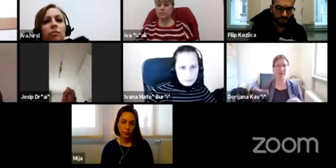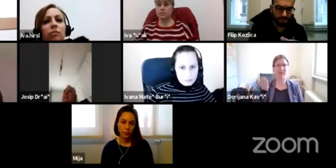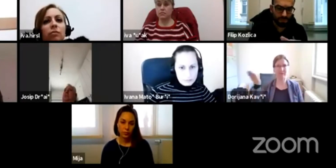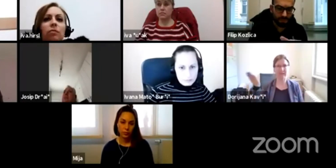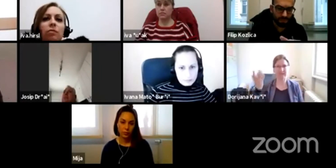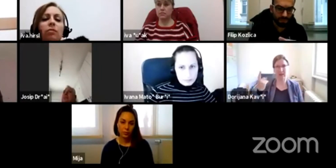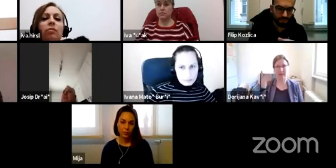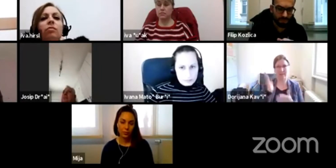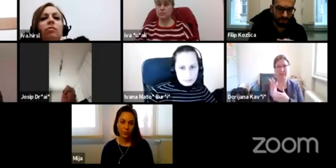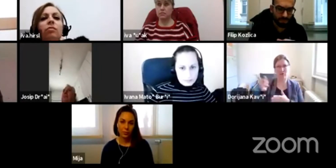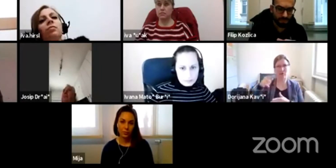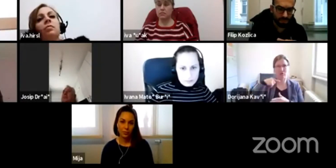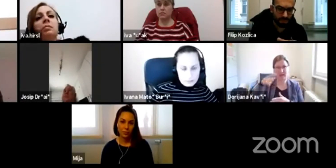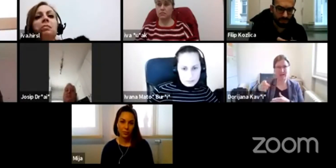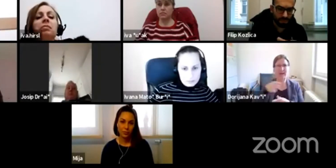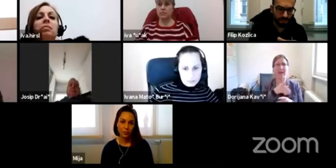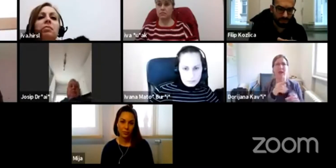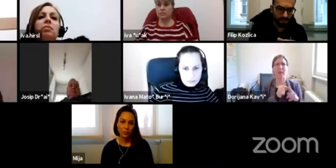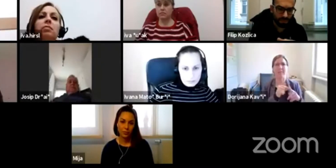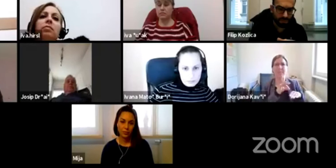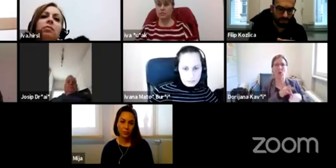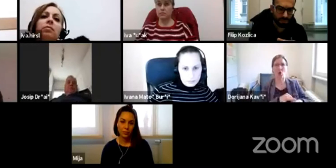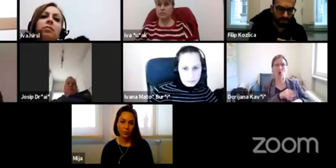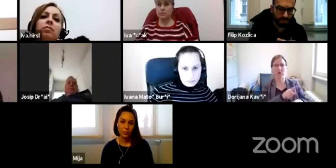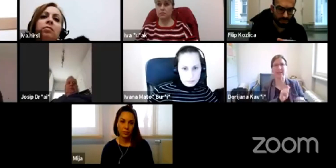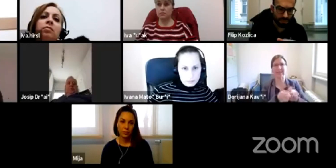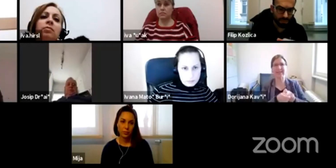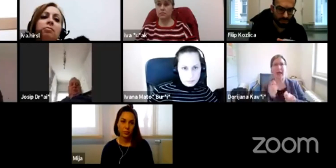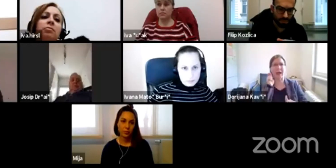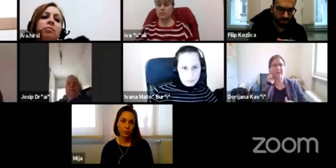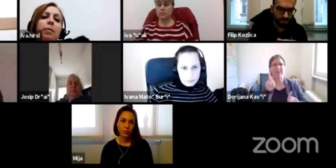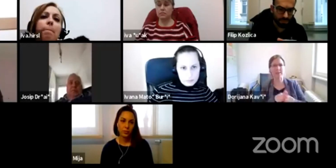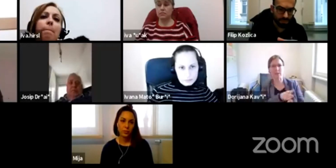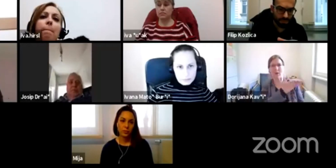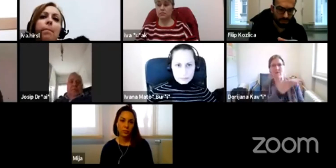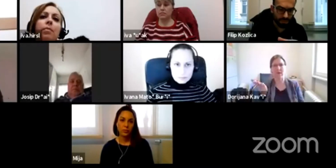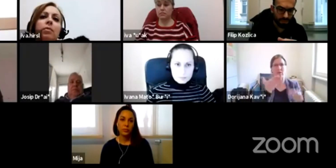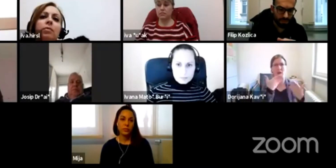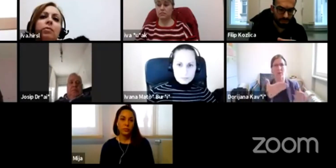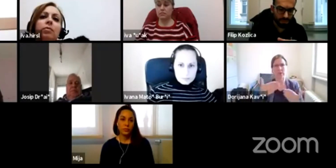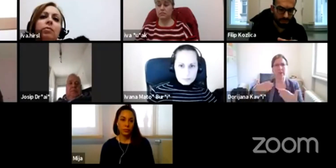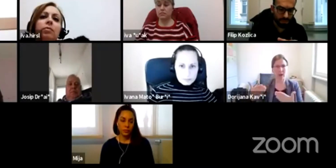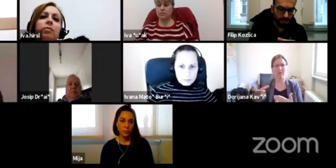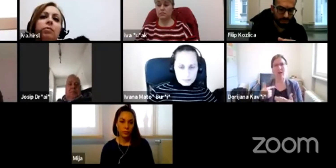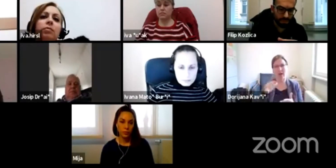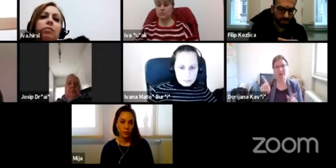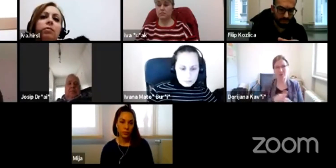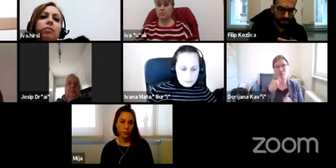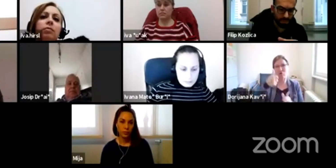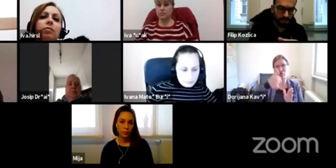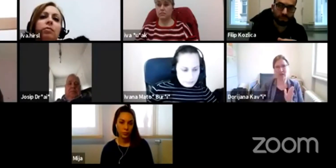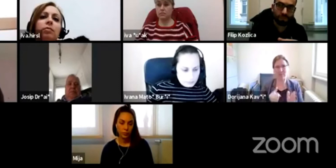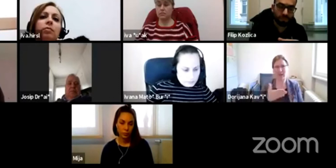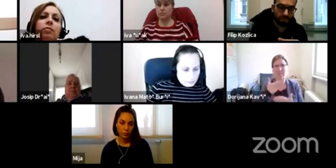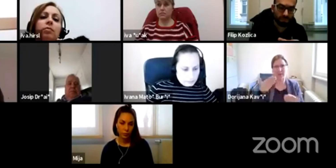rekli da vas pozdravlja i pročelnica i zamjenica pročelnice, a ja ću još jednom se u njihovoj svim sve pozdraviti. Pa, mislim, znate, kao